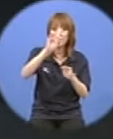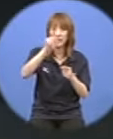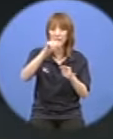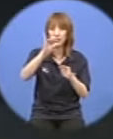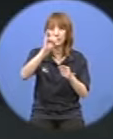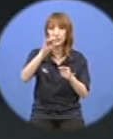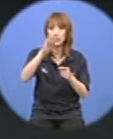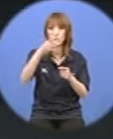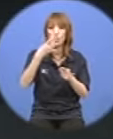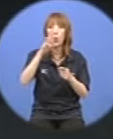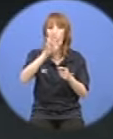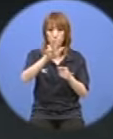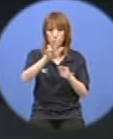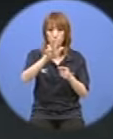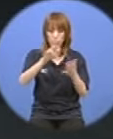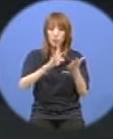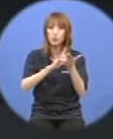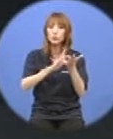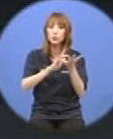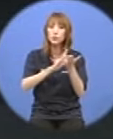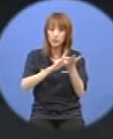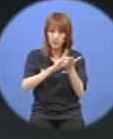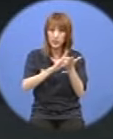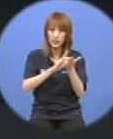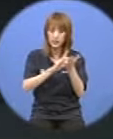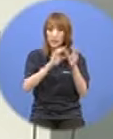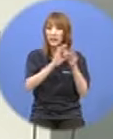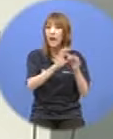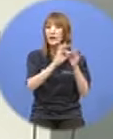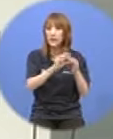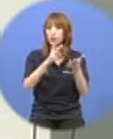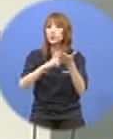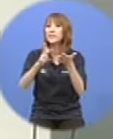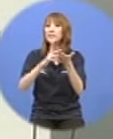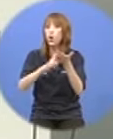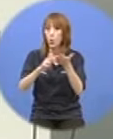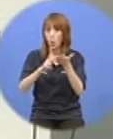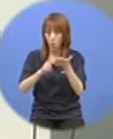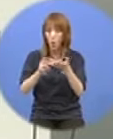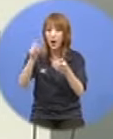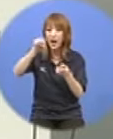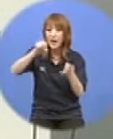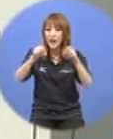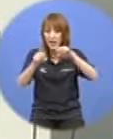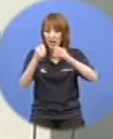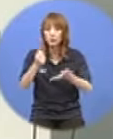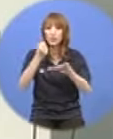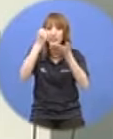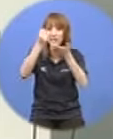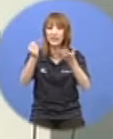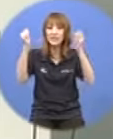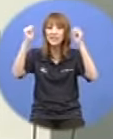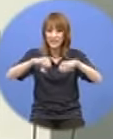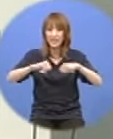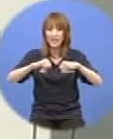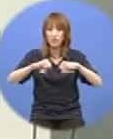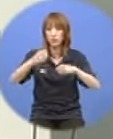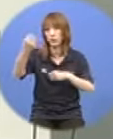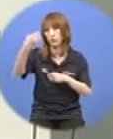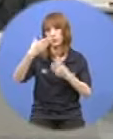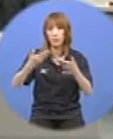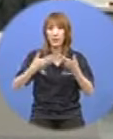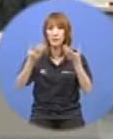それからその有効成分の解明に関係する資料を、科学遺産に認定するというふうに言っていただきました。 は